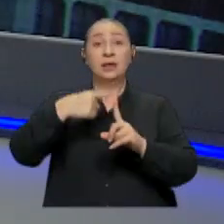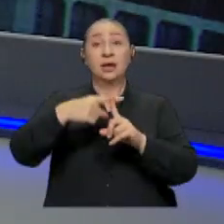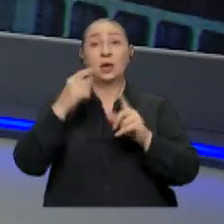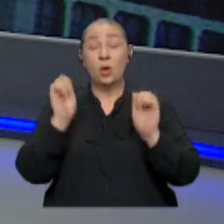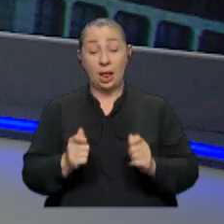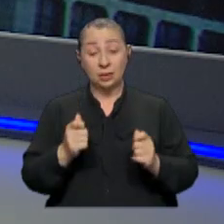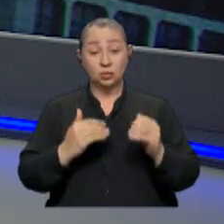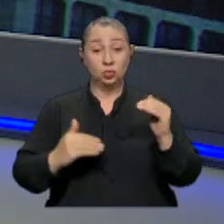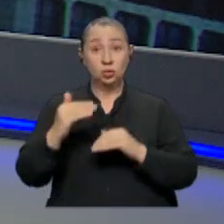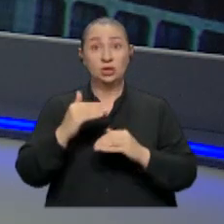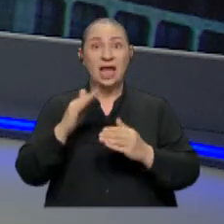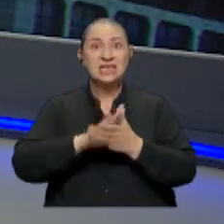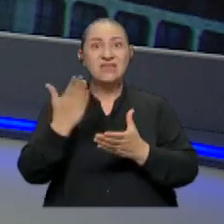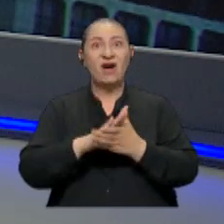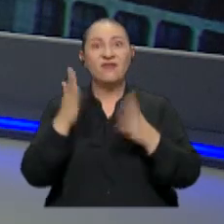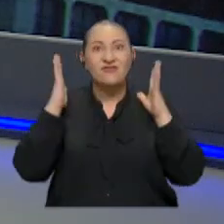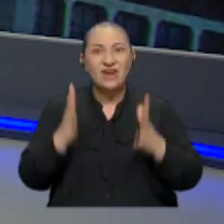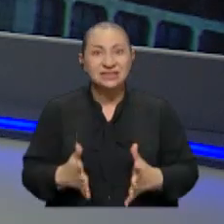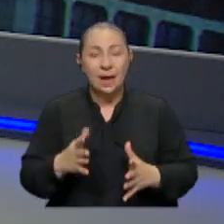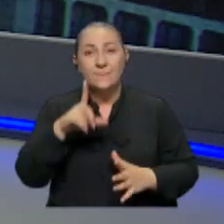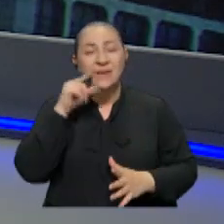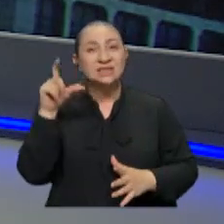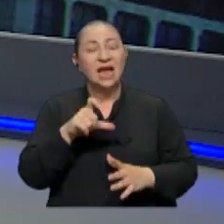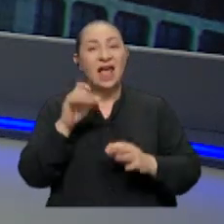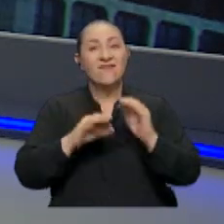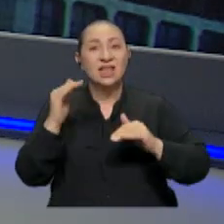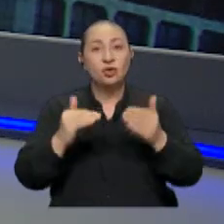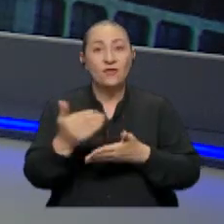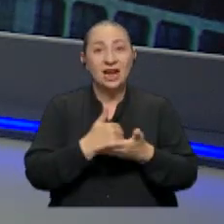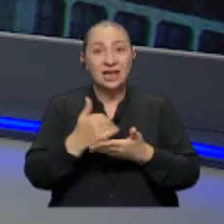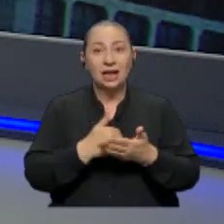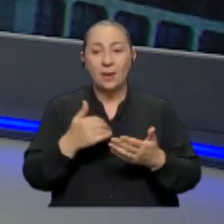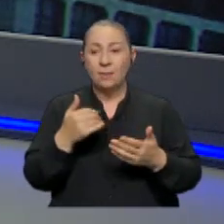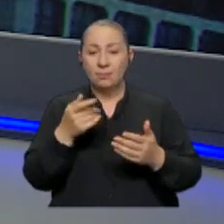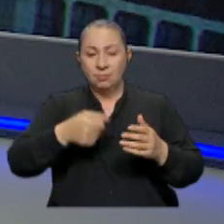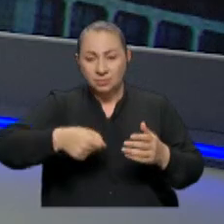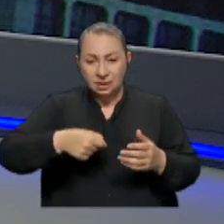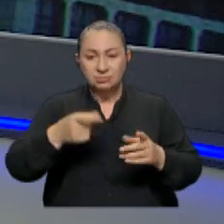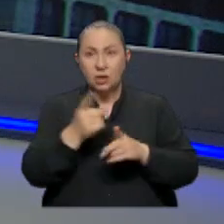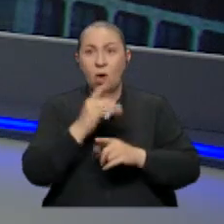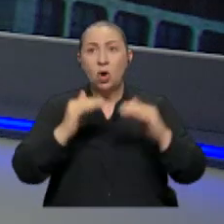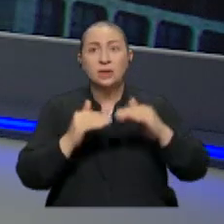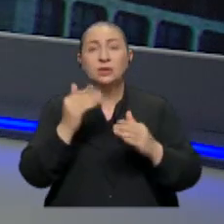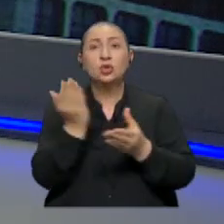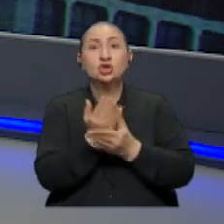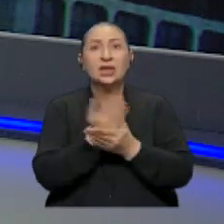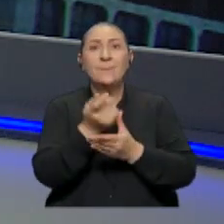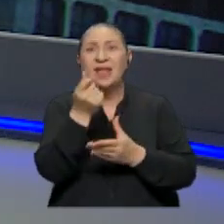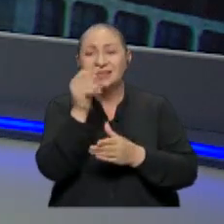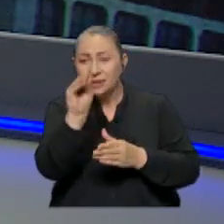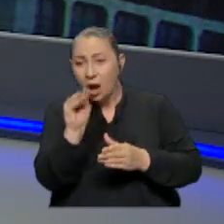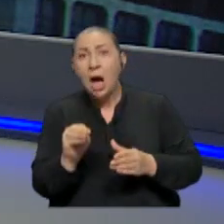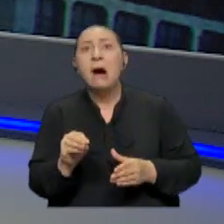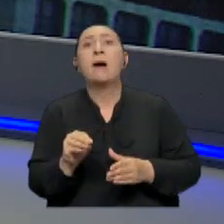arda yaşanan üst düzey istifa depremleri ve mayıs ayı enflasyon verileri nde madde sepeti ve ortalama fiyat dosyalarının